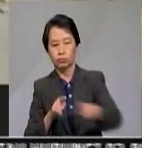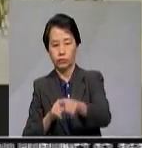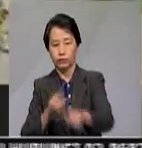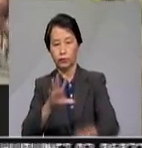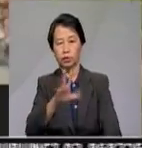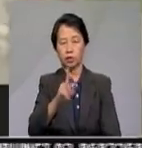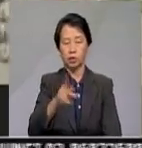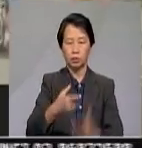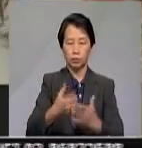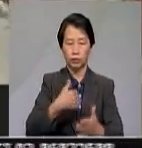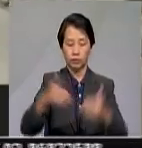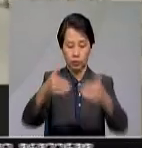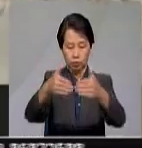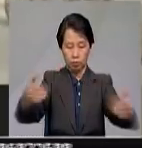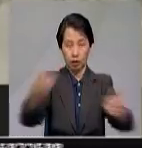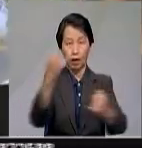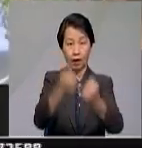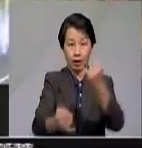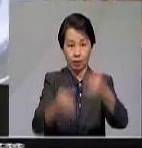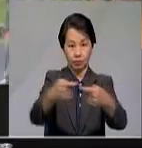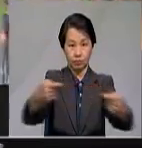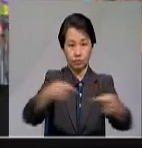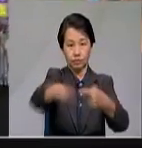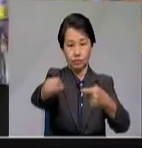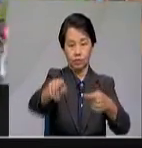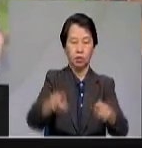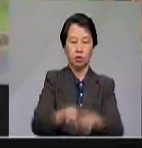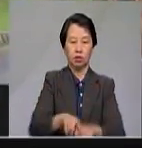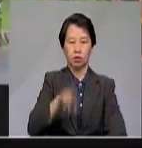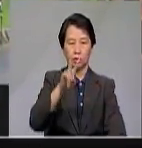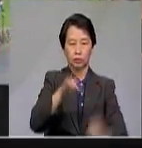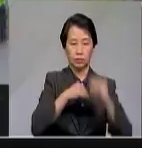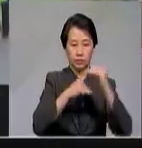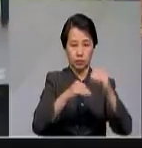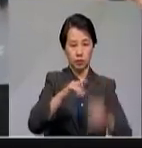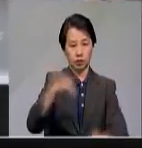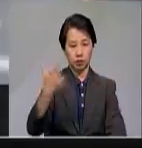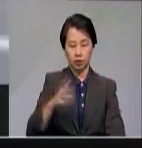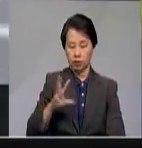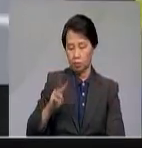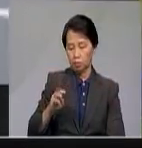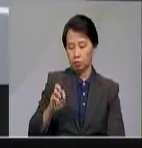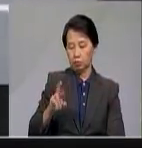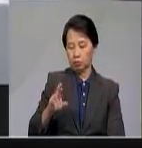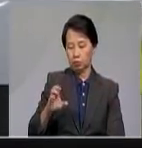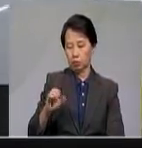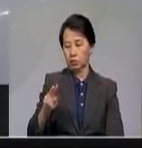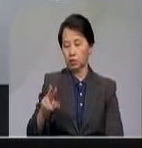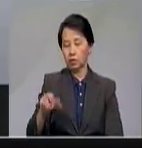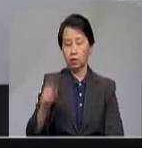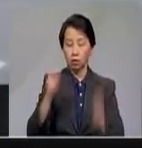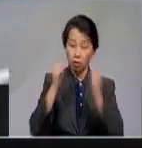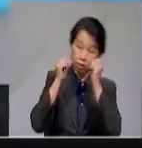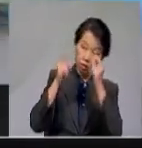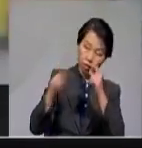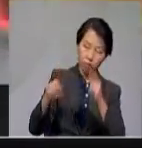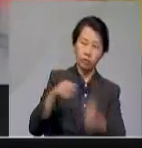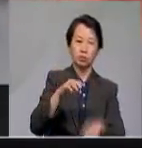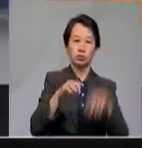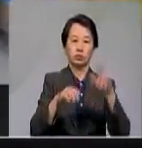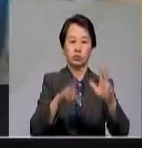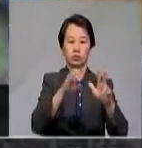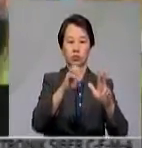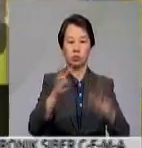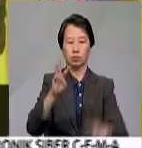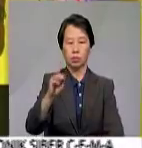5 km sebelum garisan penamat. Sama seperti 2 peringkat perlumbaan lalu, Marcus Kiuli membuat henjutan pada 300